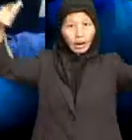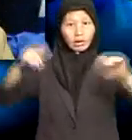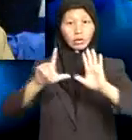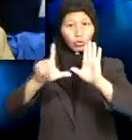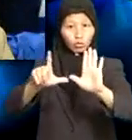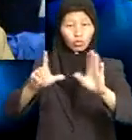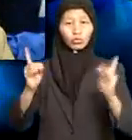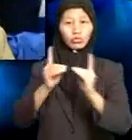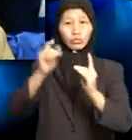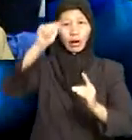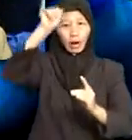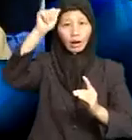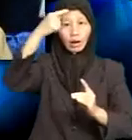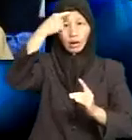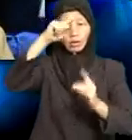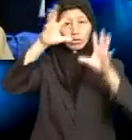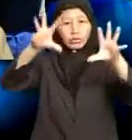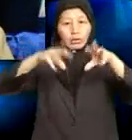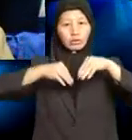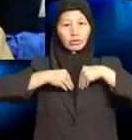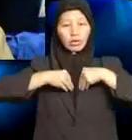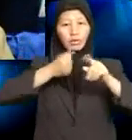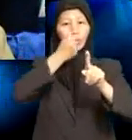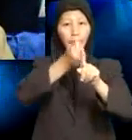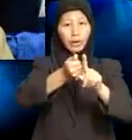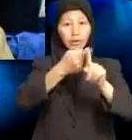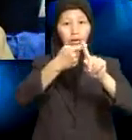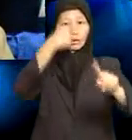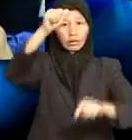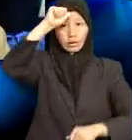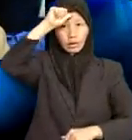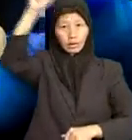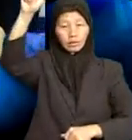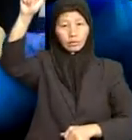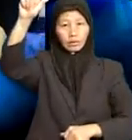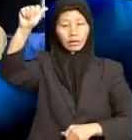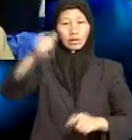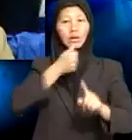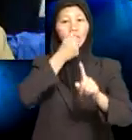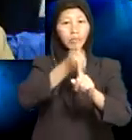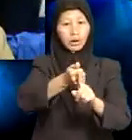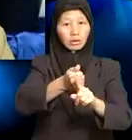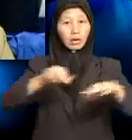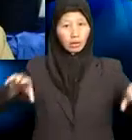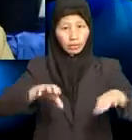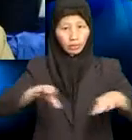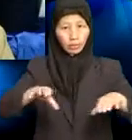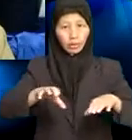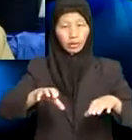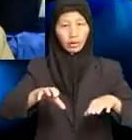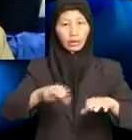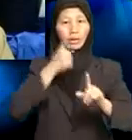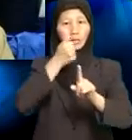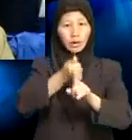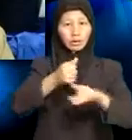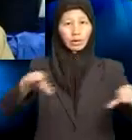taala untuk menerima perintah daripada Allah Subhanahu wa taala, iaitu perintah melakukan ataupun